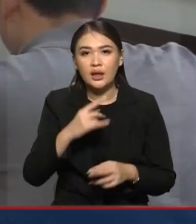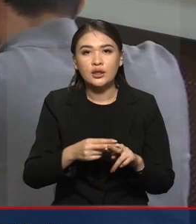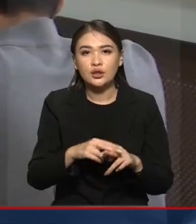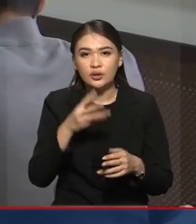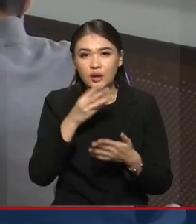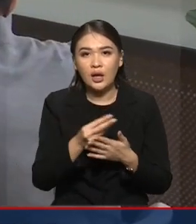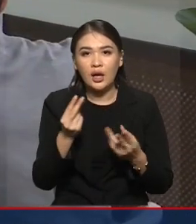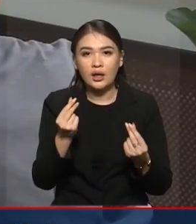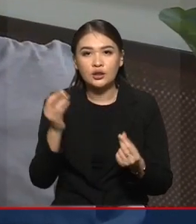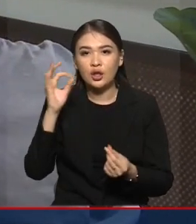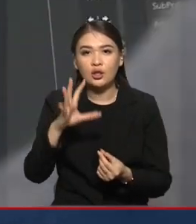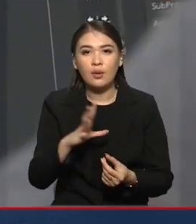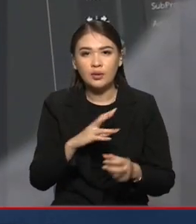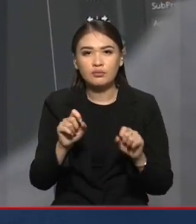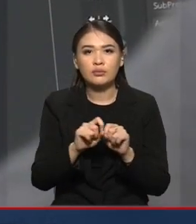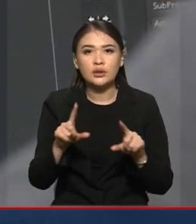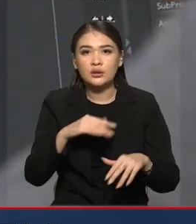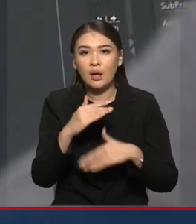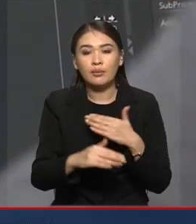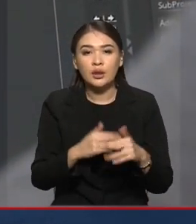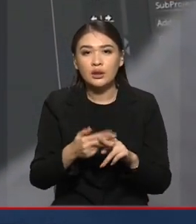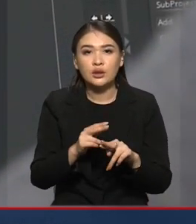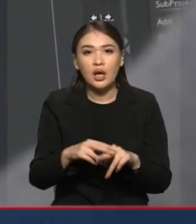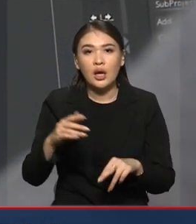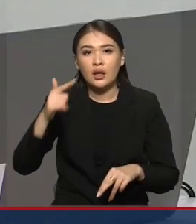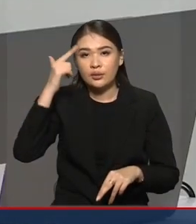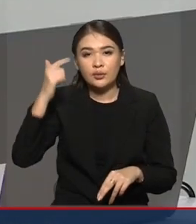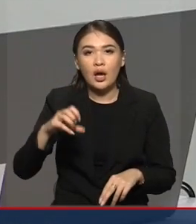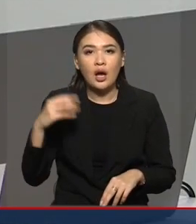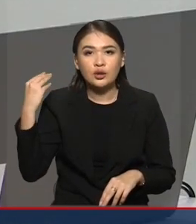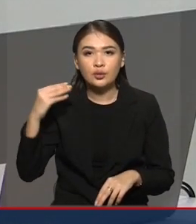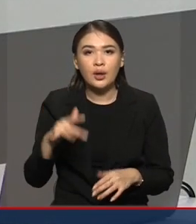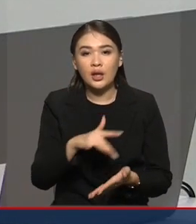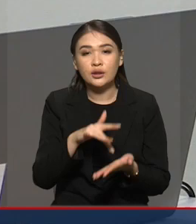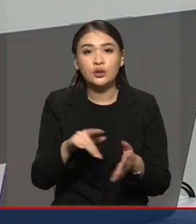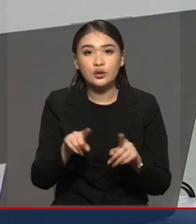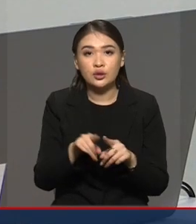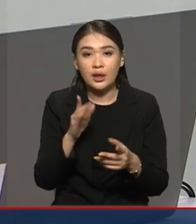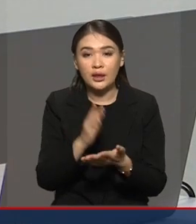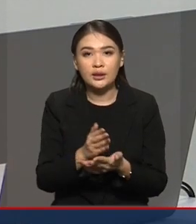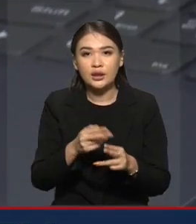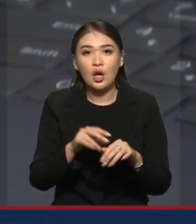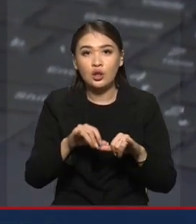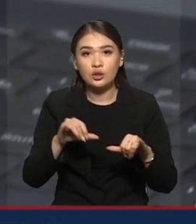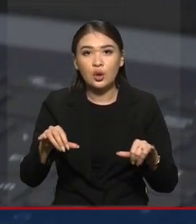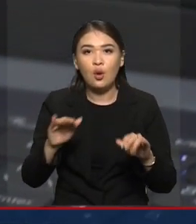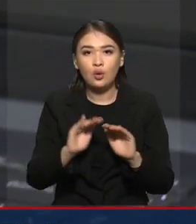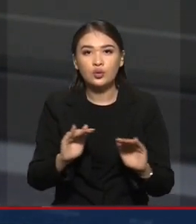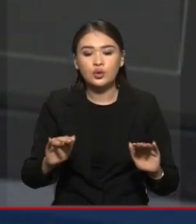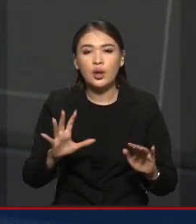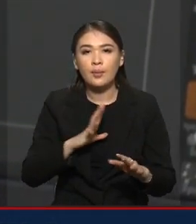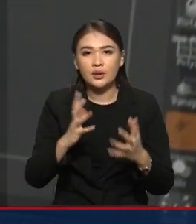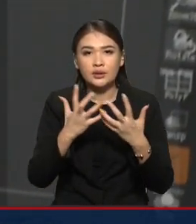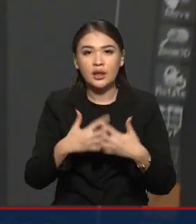қаражатына заманауи мектептер салу үрдісі дамып келеді. Сондай білім ошағы Ақтөбе қаласында да бар. Шаһар ауданы ұлғайған сайын оқушылар саны артқан.